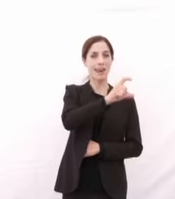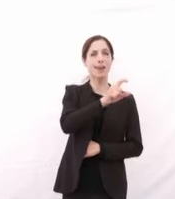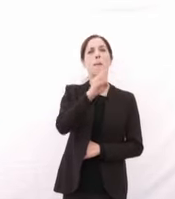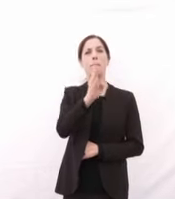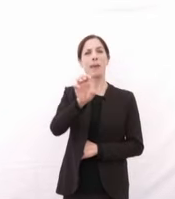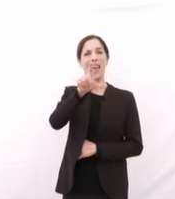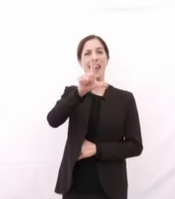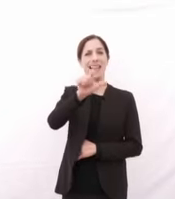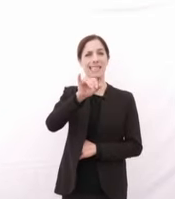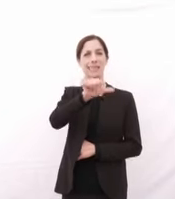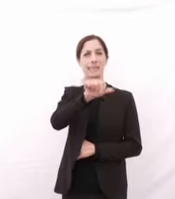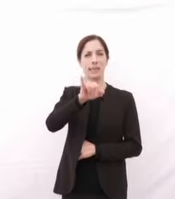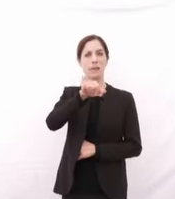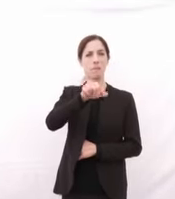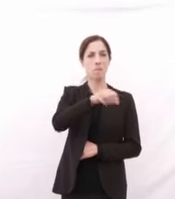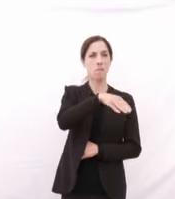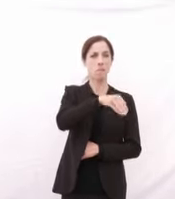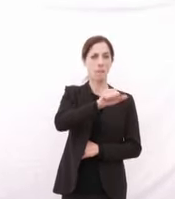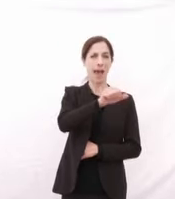Salvatore Bologna.